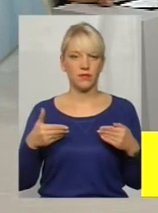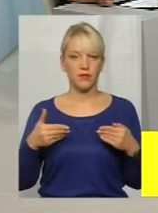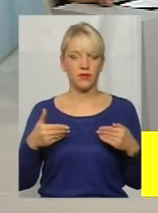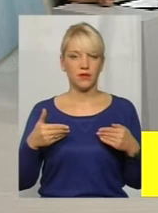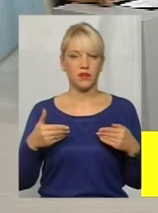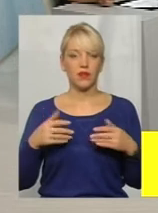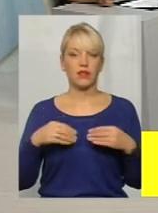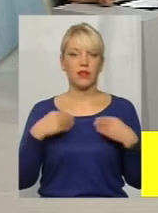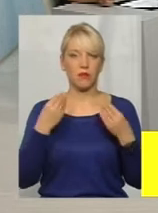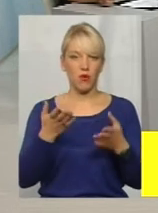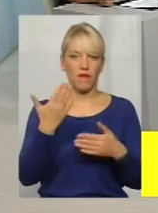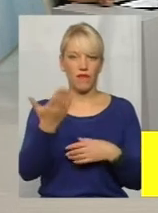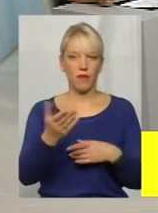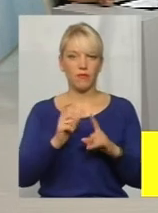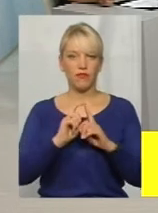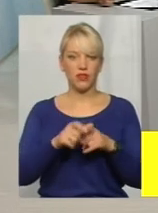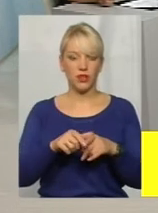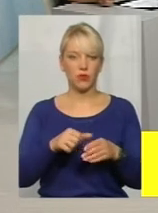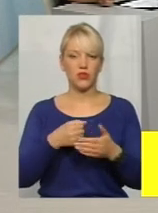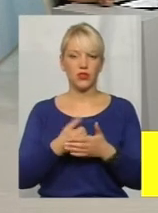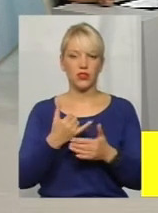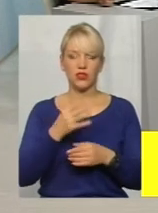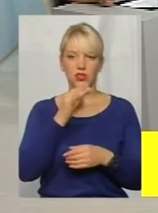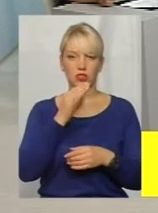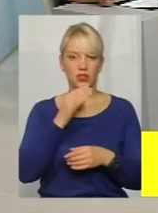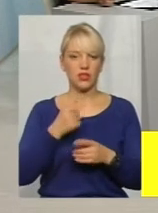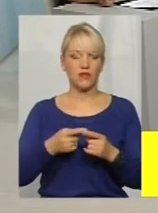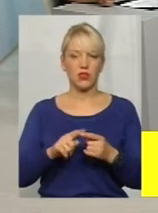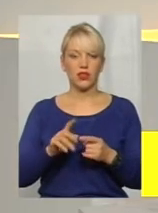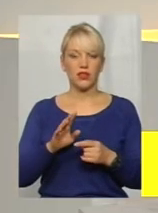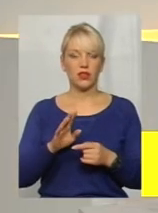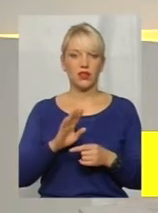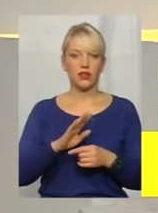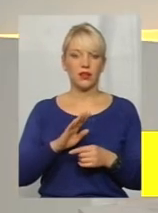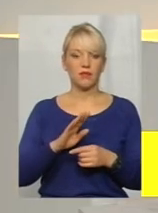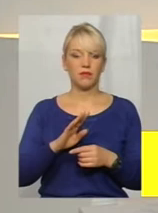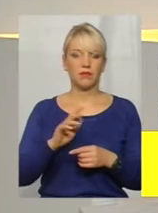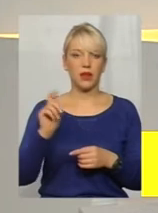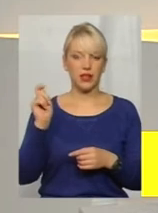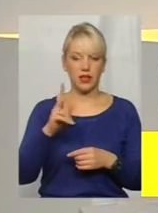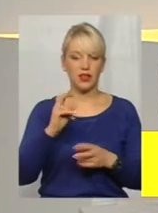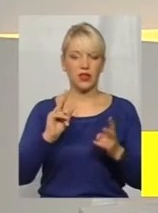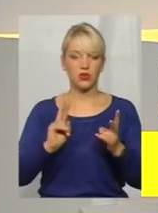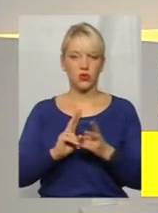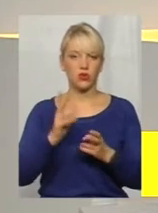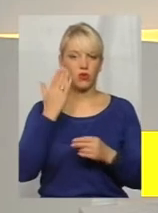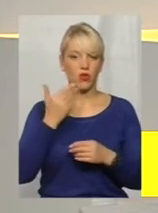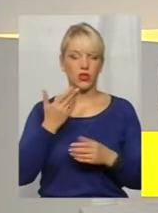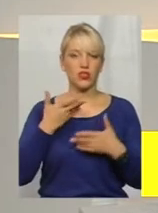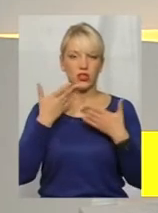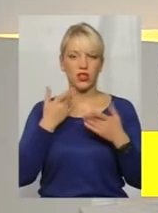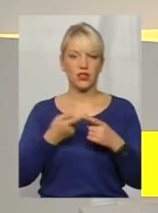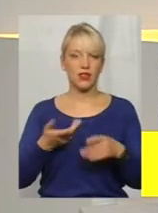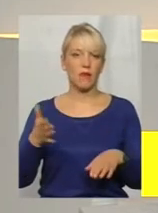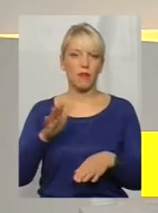дамо вам готові відповідь. Через деякий час, коли ми приїхали опять на зустріч, коли зачитували нам цей приговор,